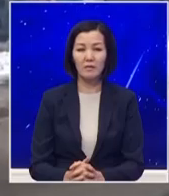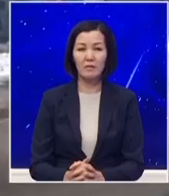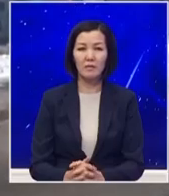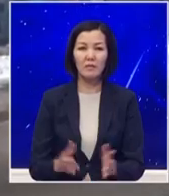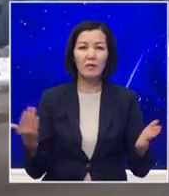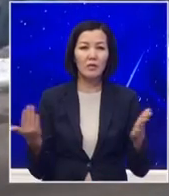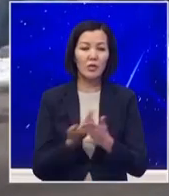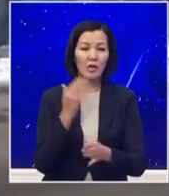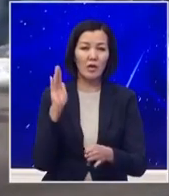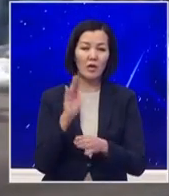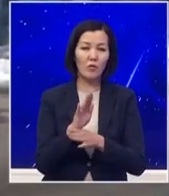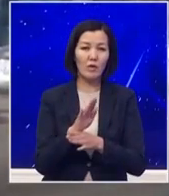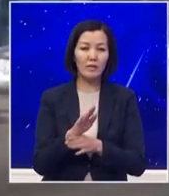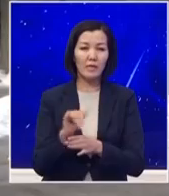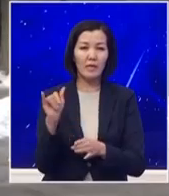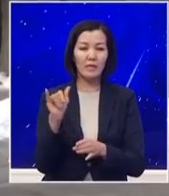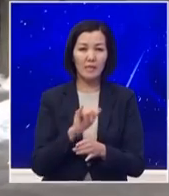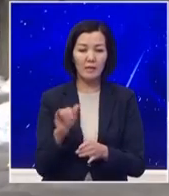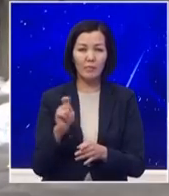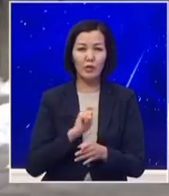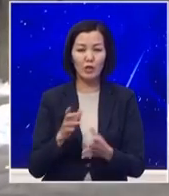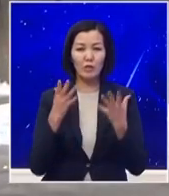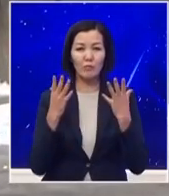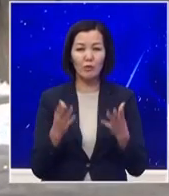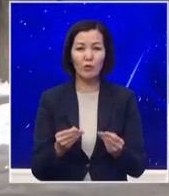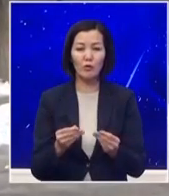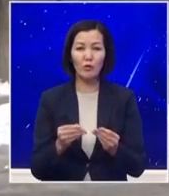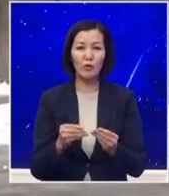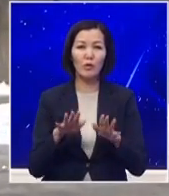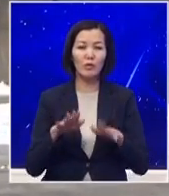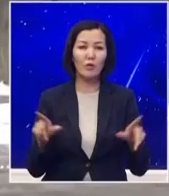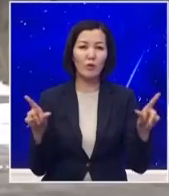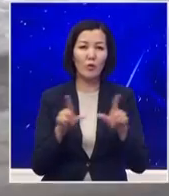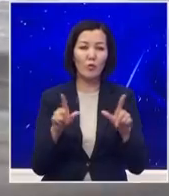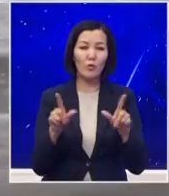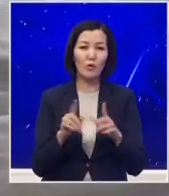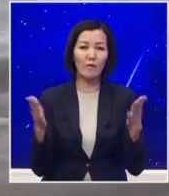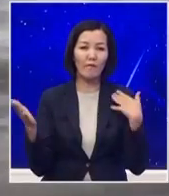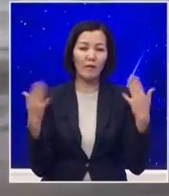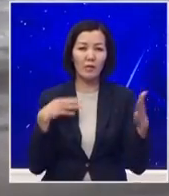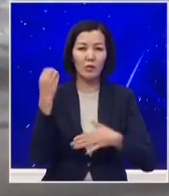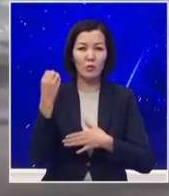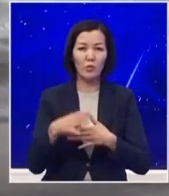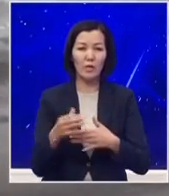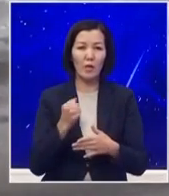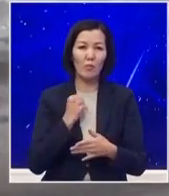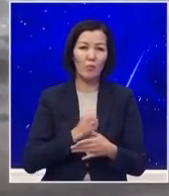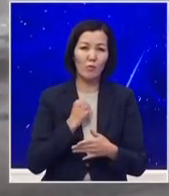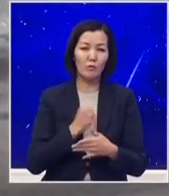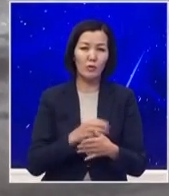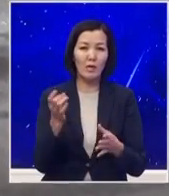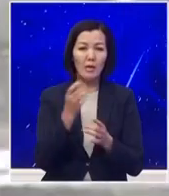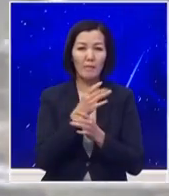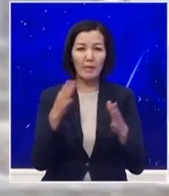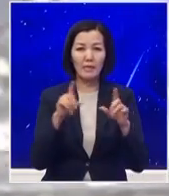Жаңа қаулыға сәйкес сенбі жексенбі күндері сауда үйлері, қоғамдық көліктер мен моншалар, фитнес орталықтары және мәдени нысанның жұмысы тоқтатылды.